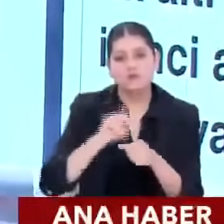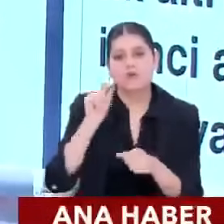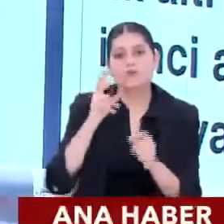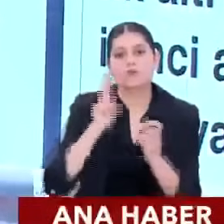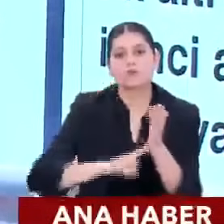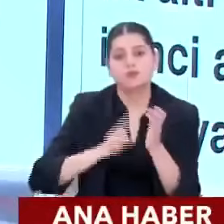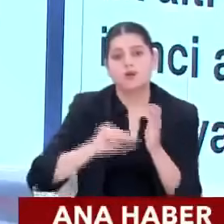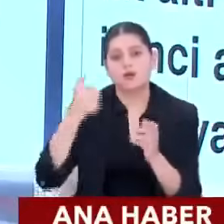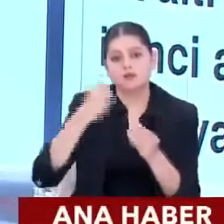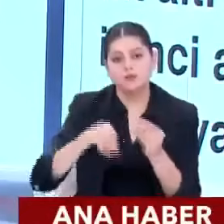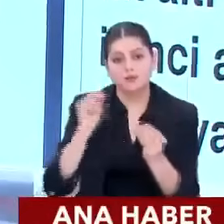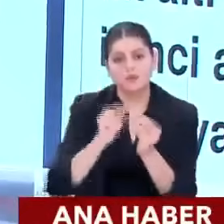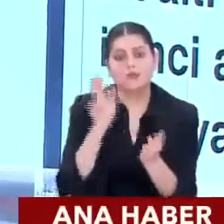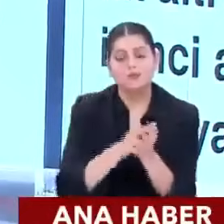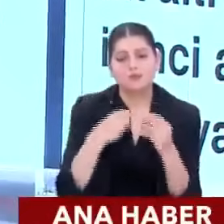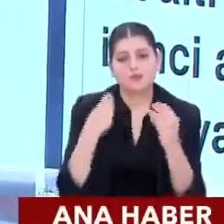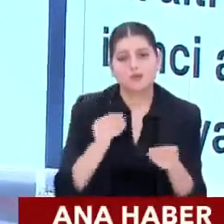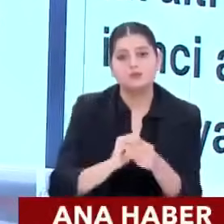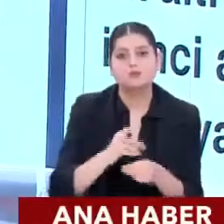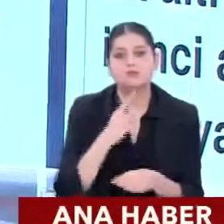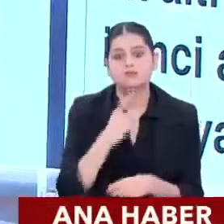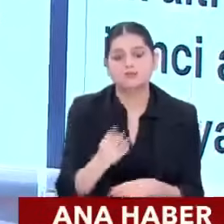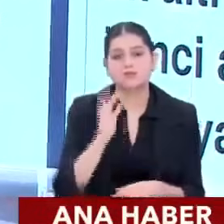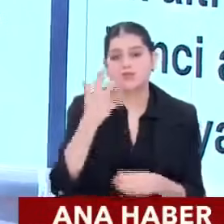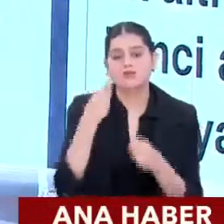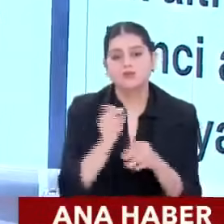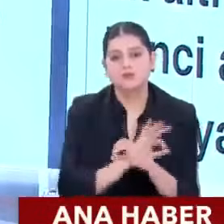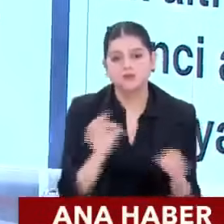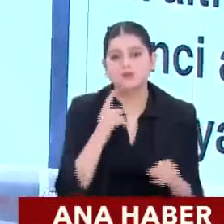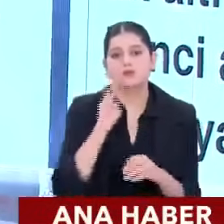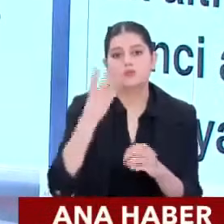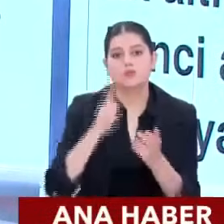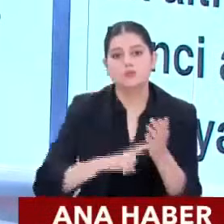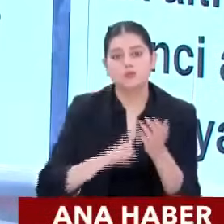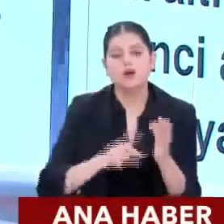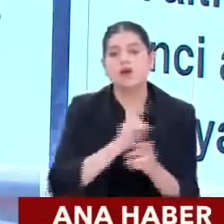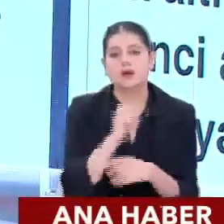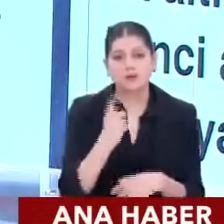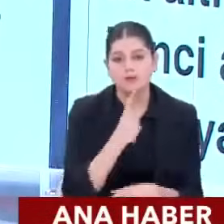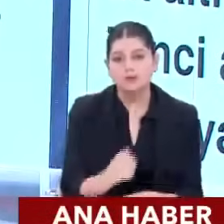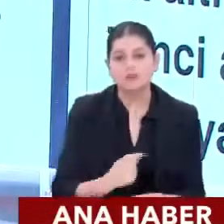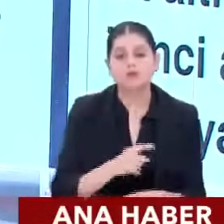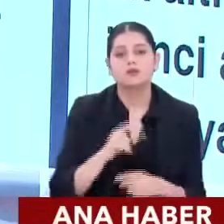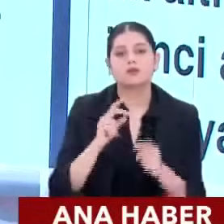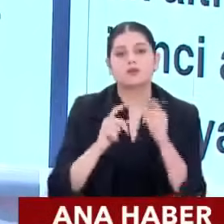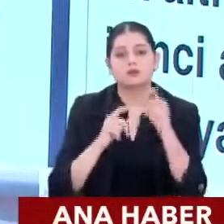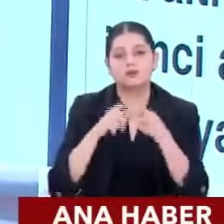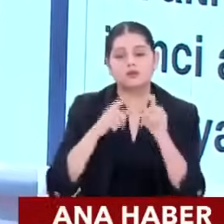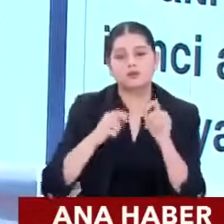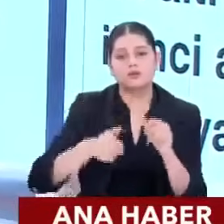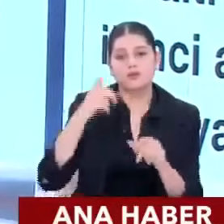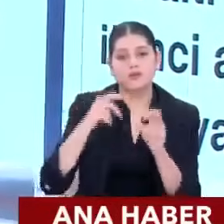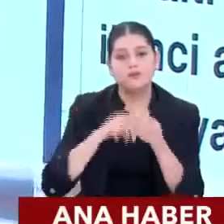üyeden altısı zammı onay verdi 5 kişi vermemiş Bu arada 4 üye karara itiraz etti KESK temsilcisi